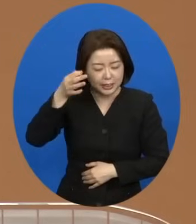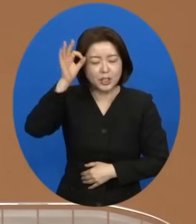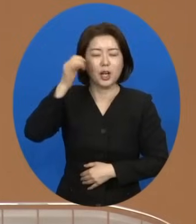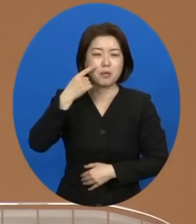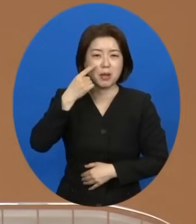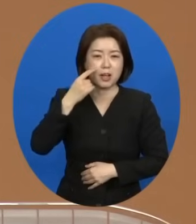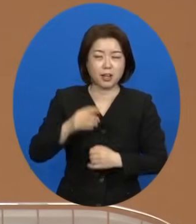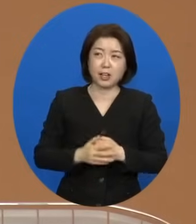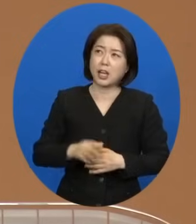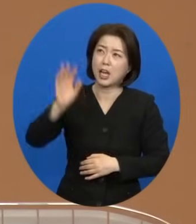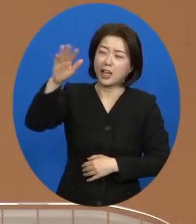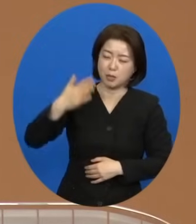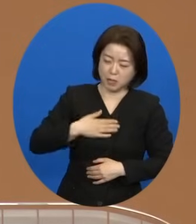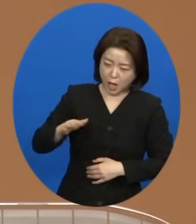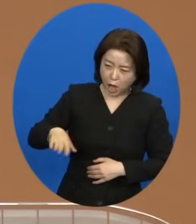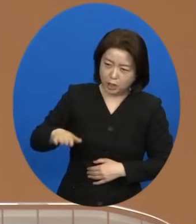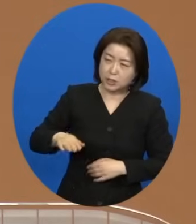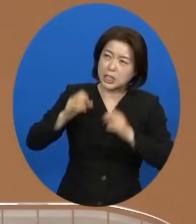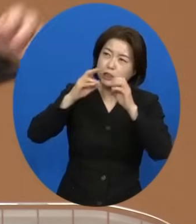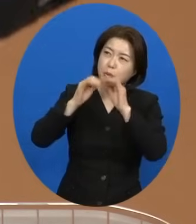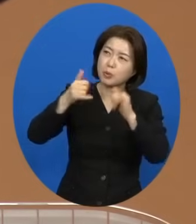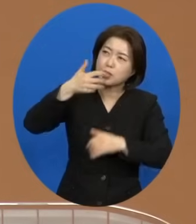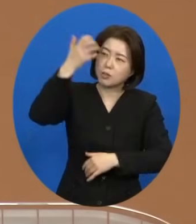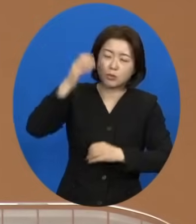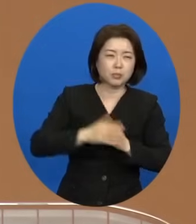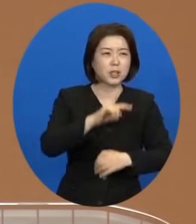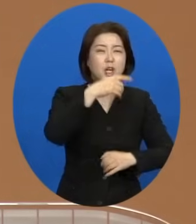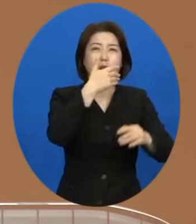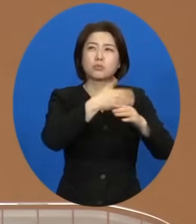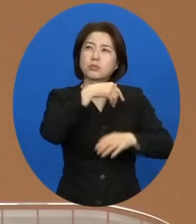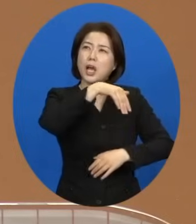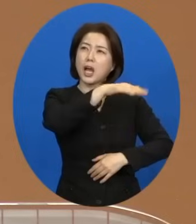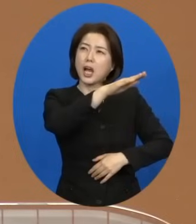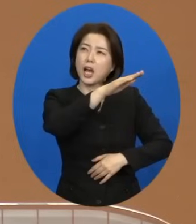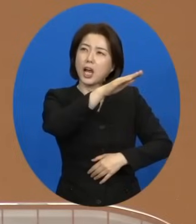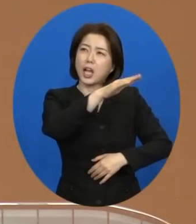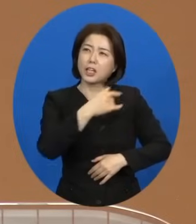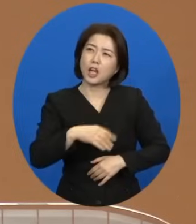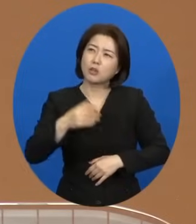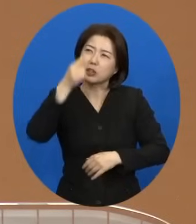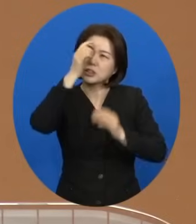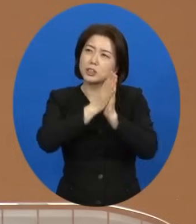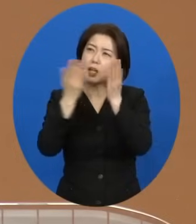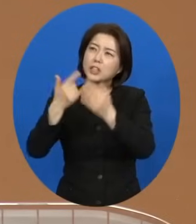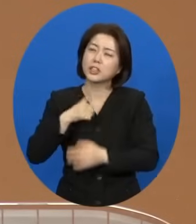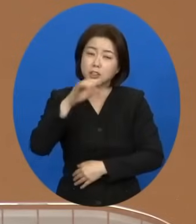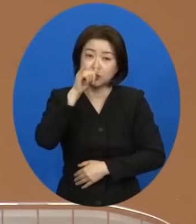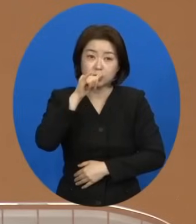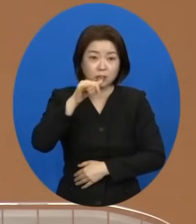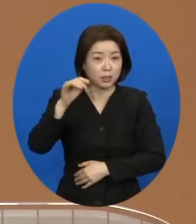적에 선교사의 꿈이 있었습니다 북한을 품고 나가 고 기도했었습니다 그렇게